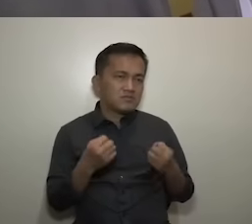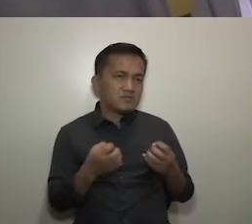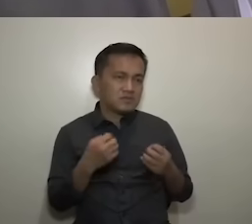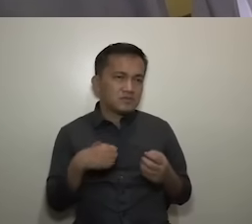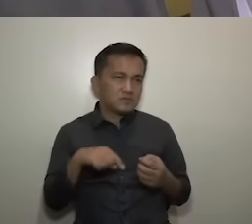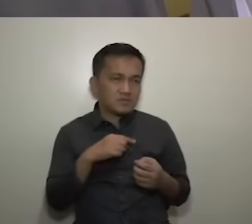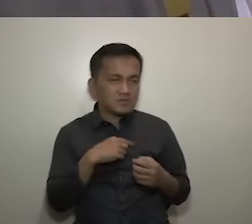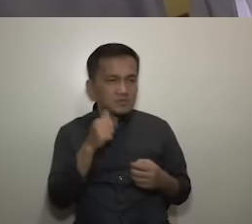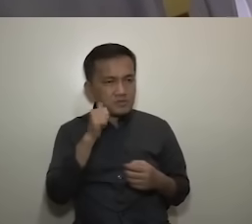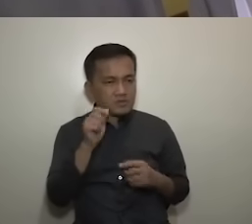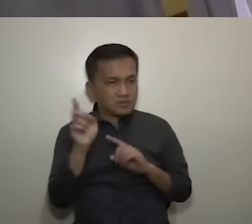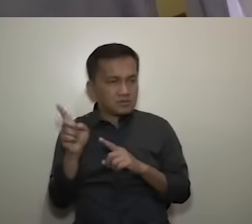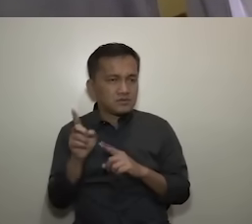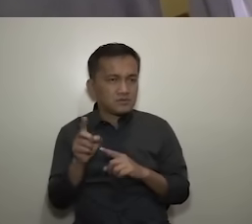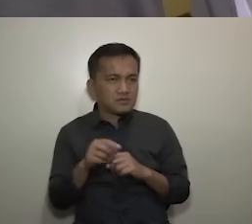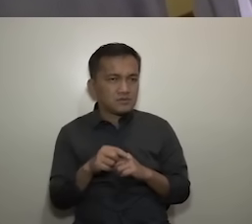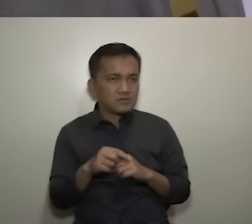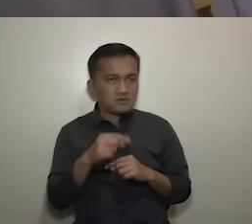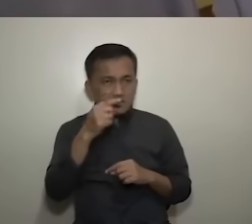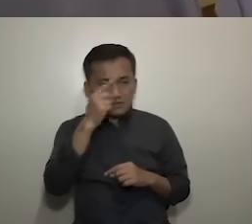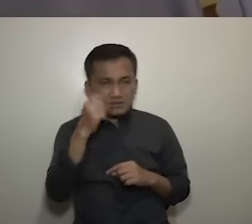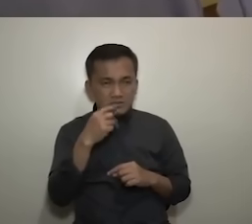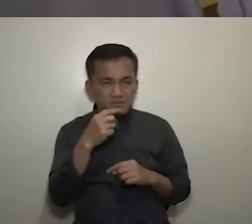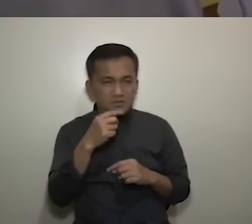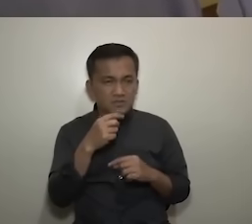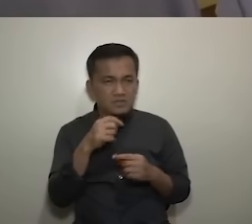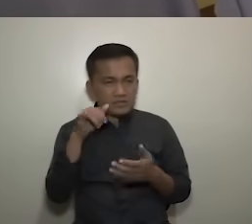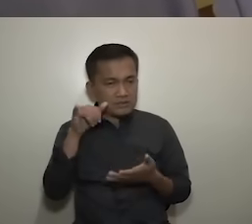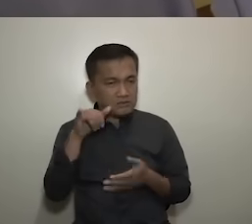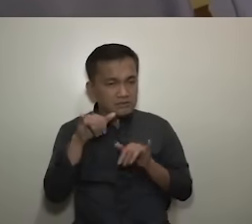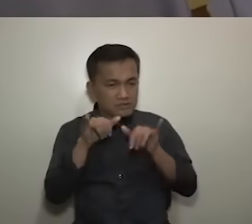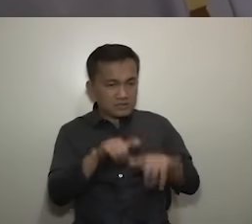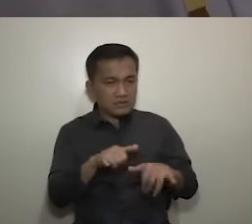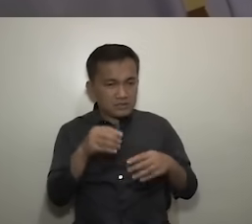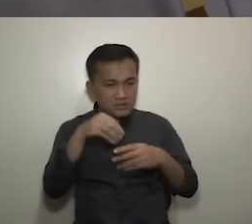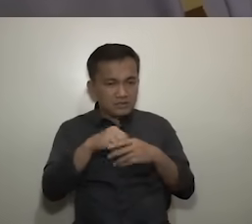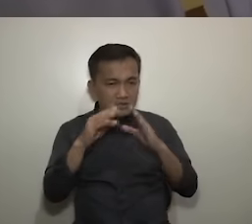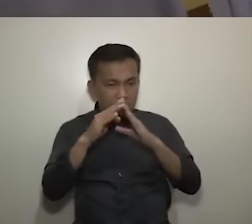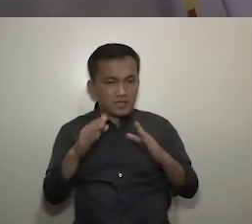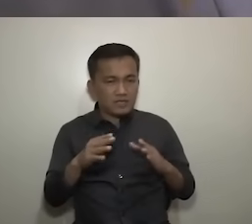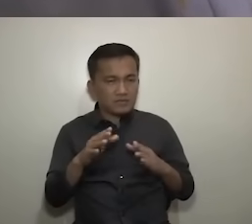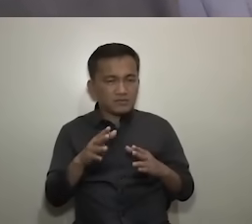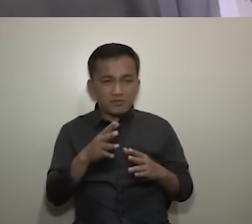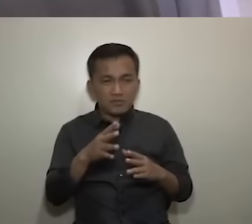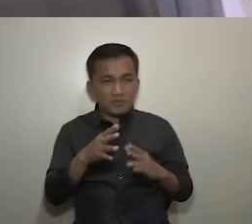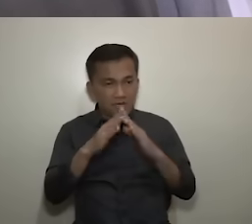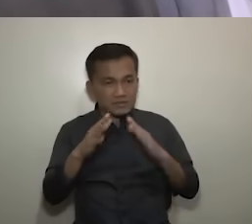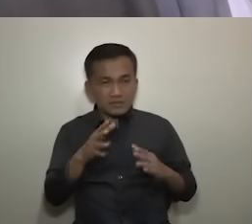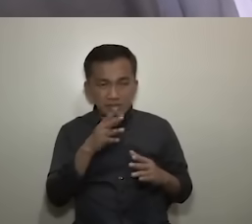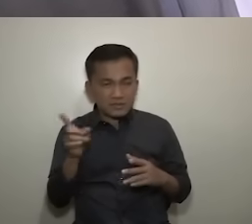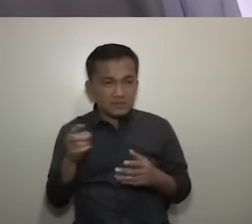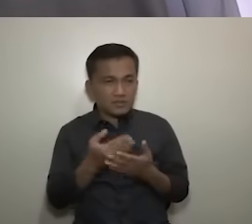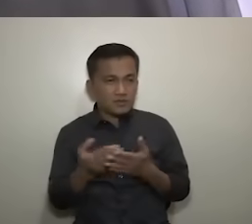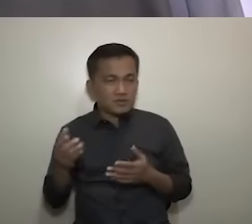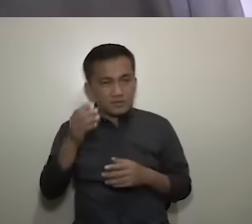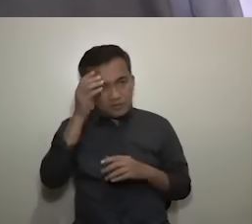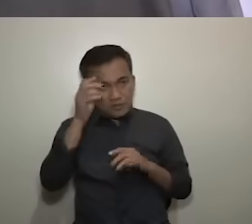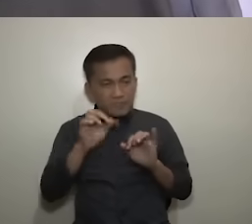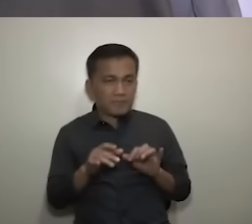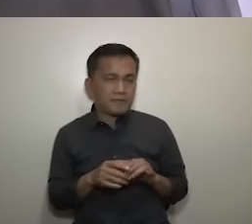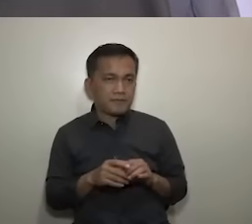kaming babae po nandoon po, sir. Kasi po, nagpa-stay in po siya ng mga babae sa bahay ng nanay niya po. Bumili po siya ng